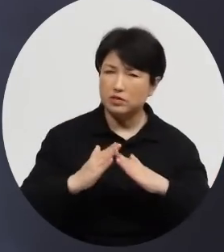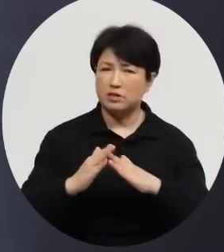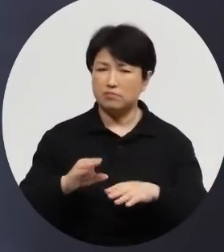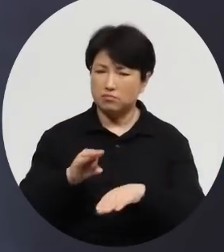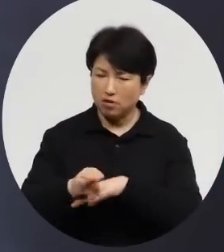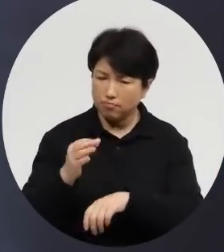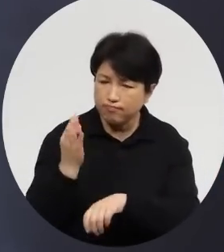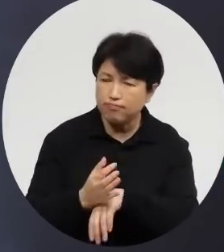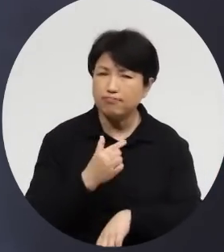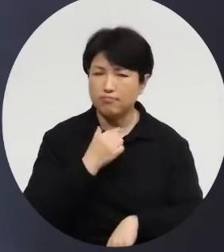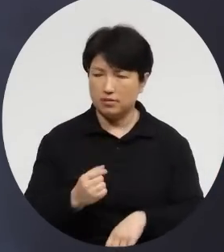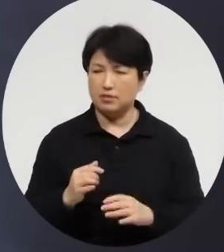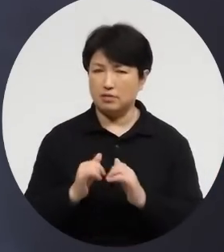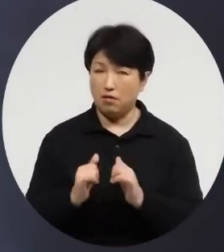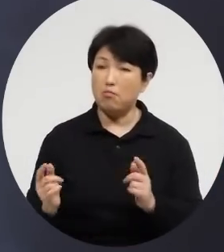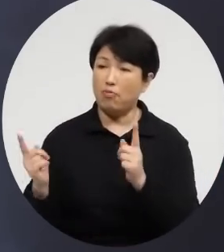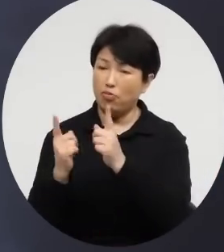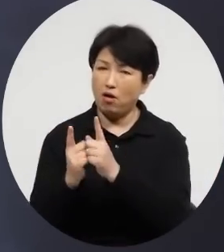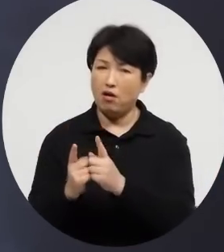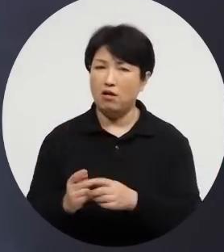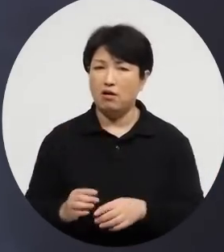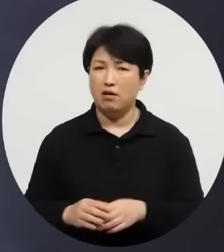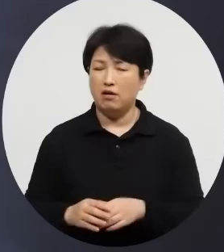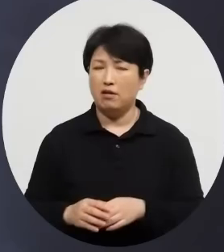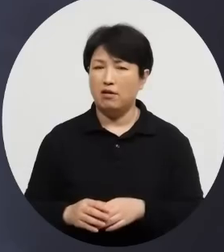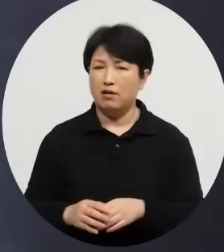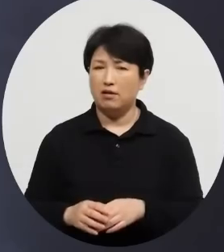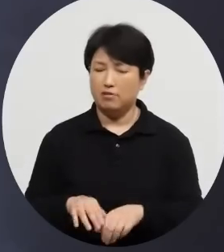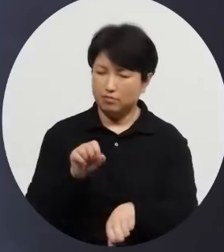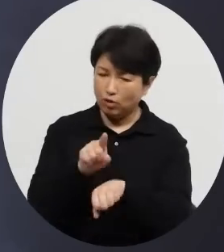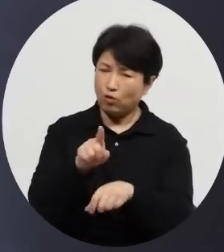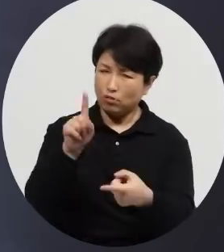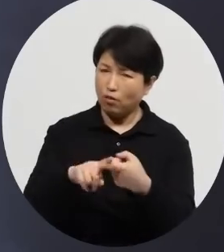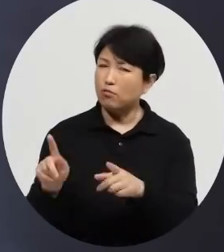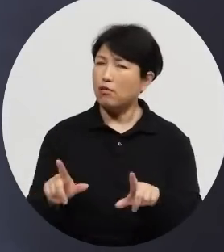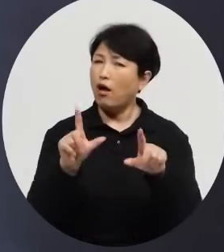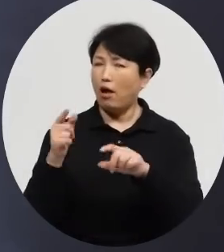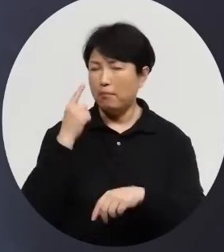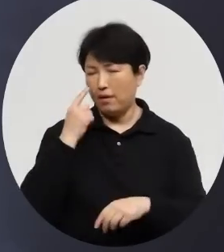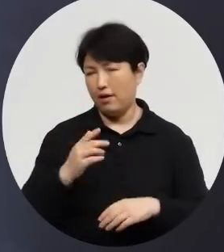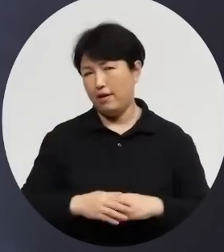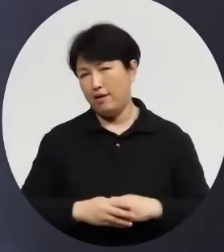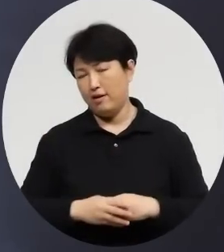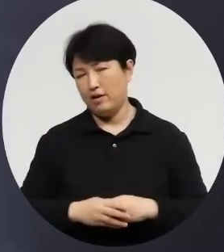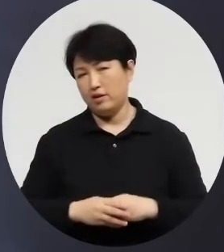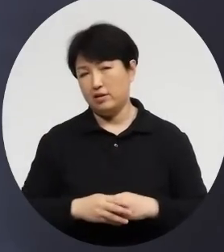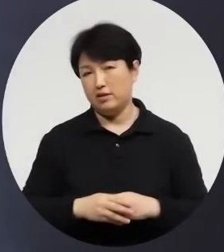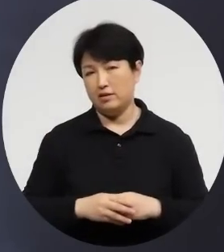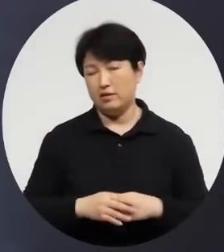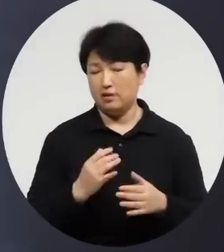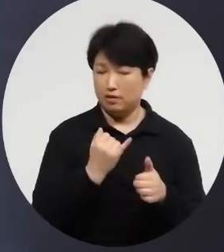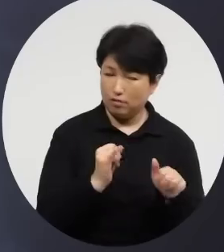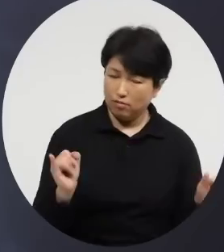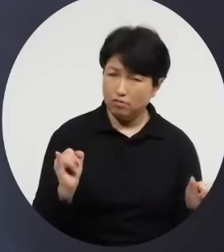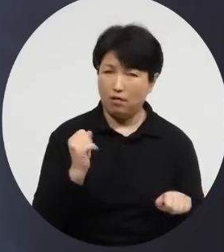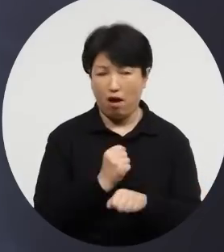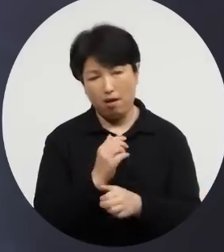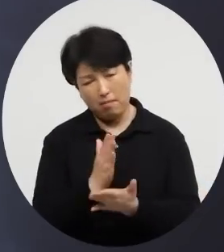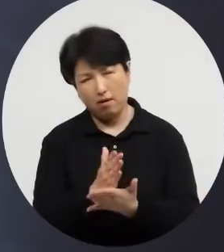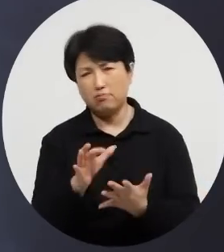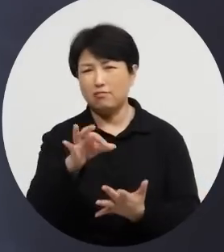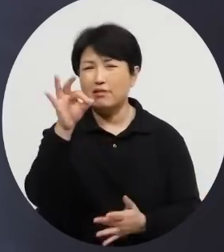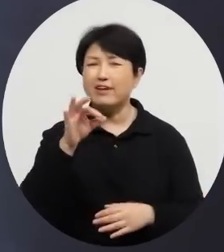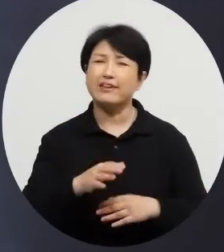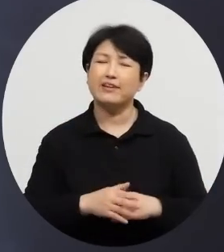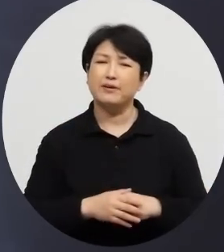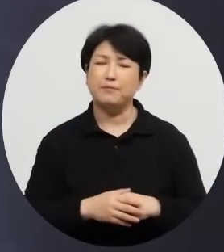뭐 죽든지 살든지 하면 성질대로 한번 살아보고 그건 뭐 선택이니까 인생은 저는